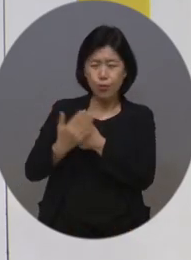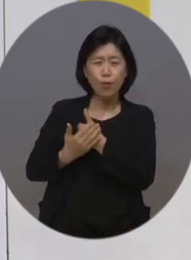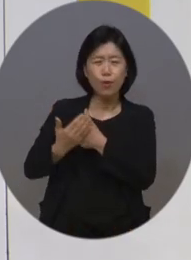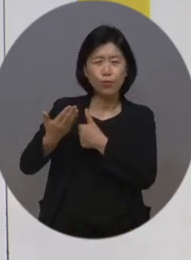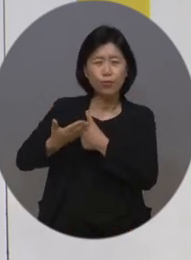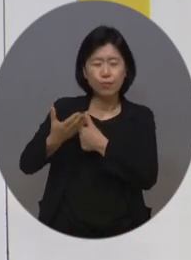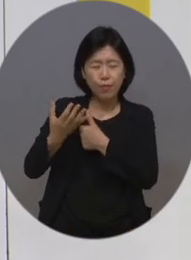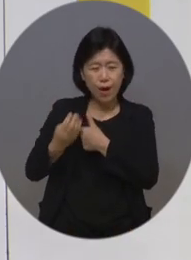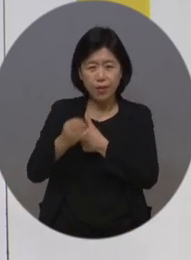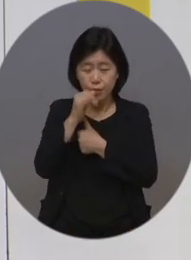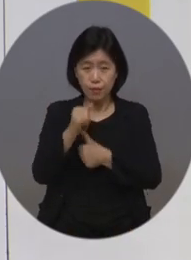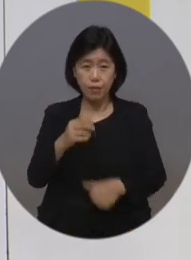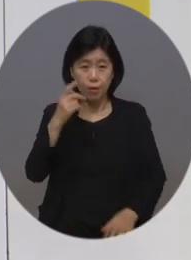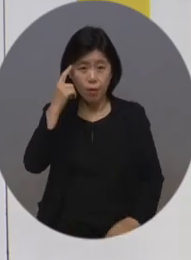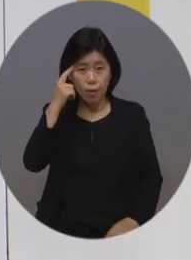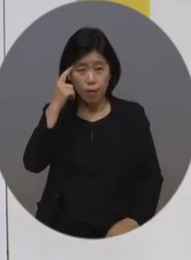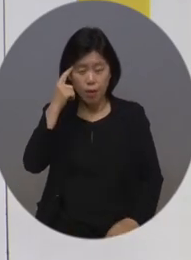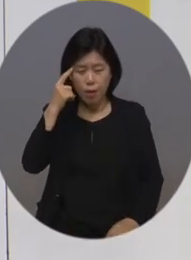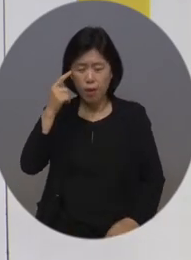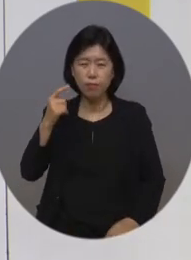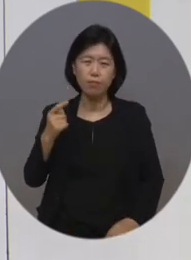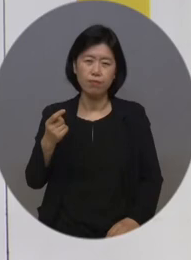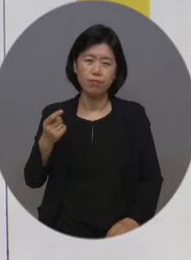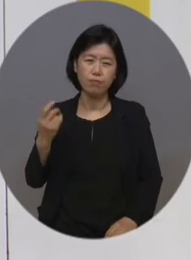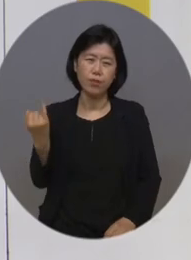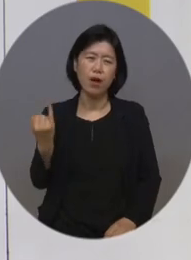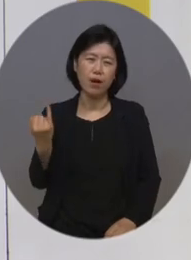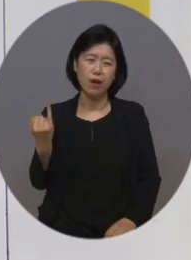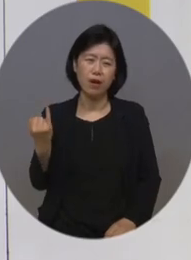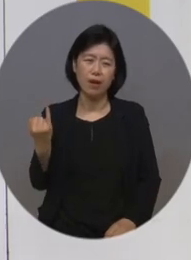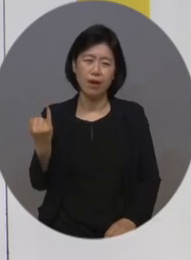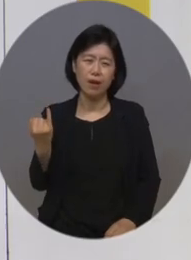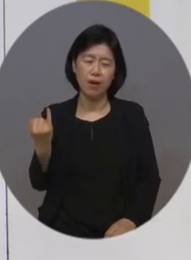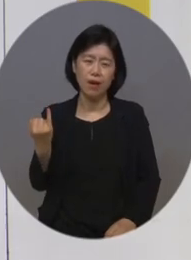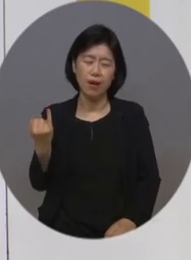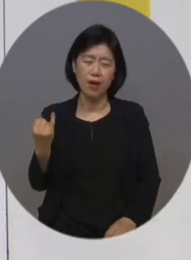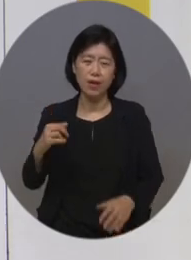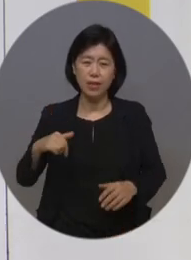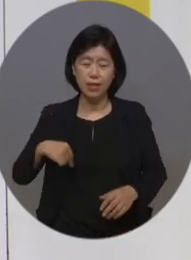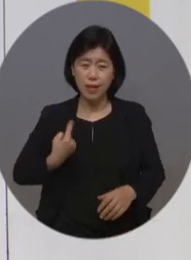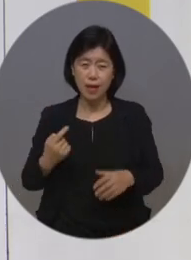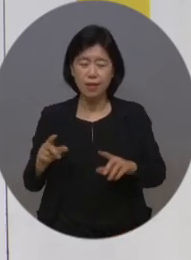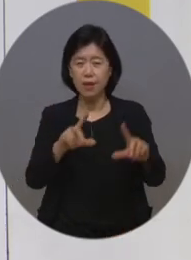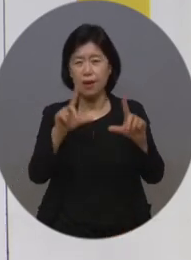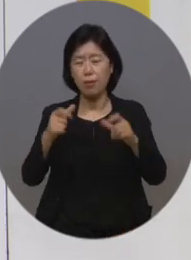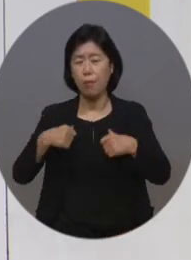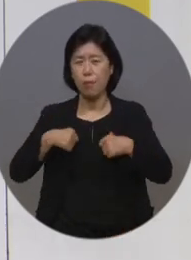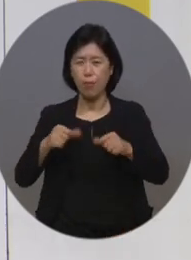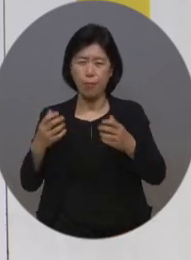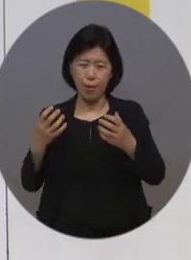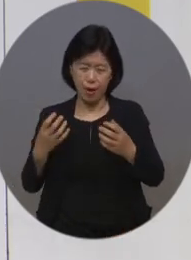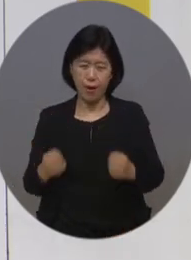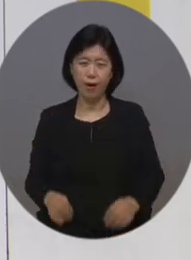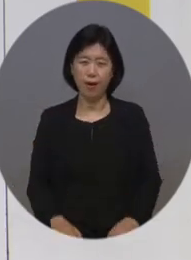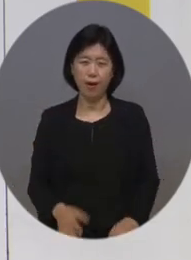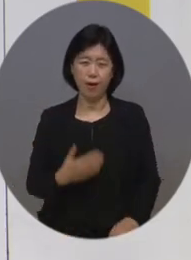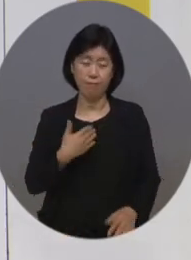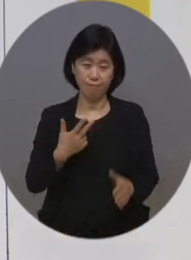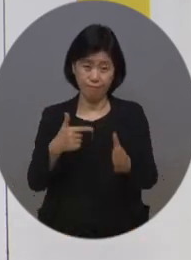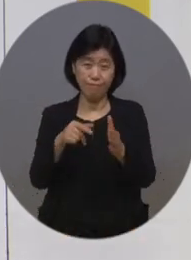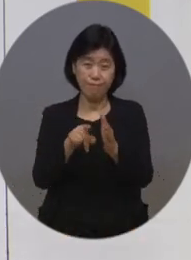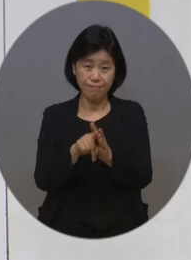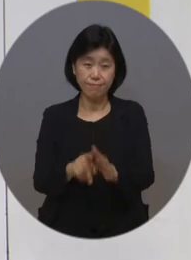자기 생활을 시적 이 때문에 희생하는 게 생기잖아요 4 가급적이면 그런 걸 좀 줄이려고 저도 하는데 아